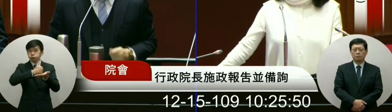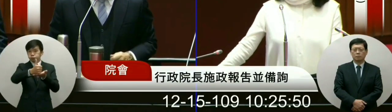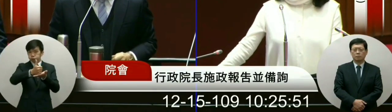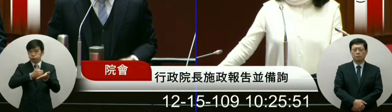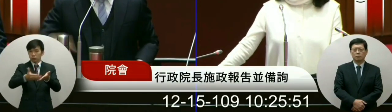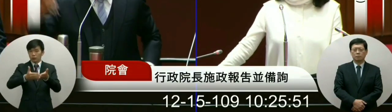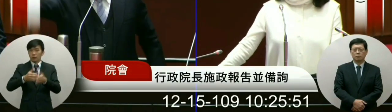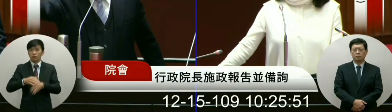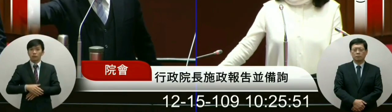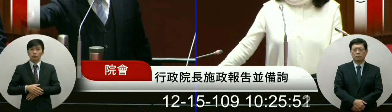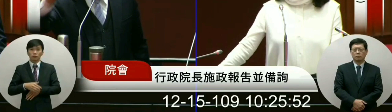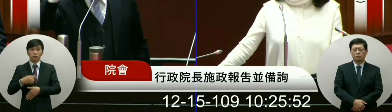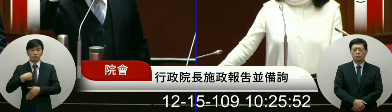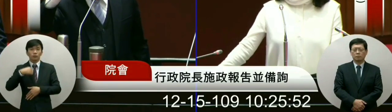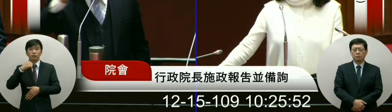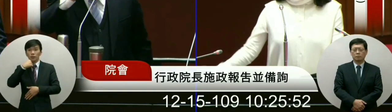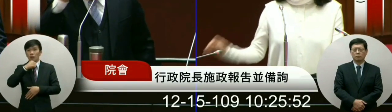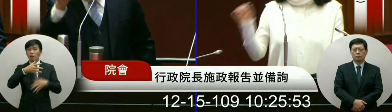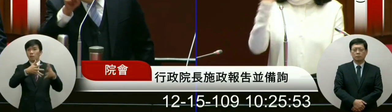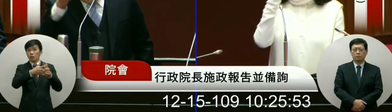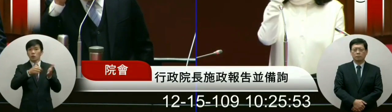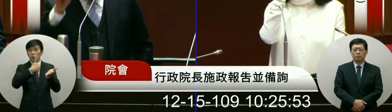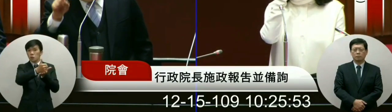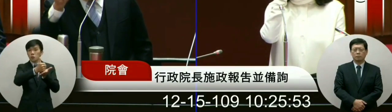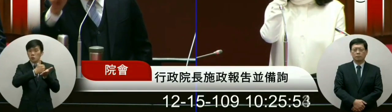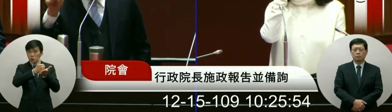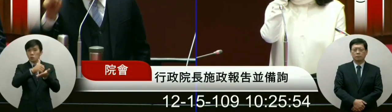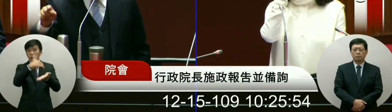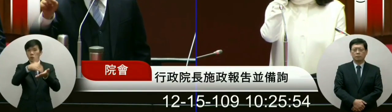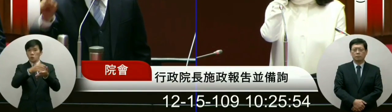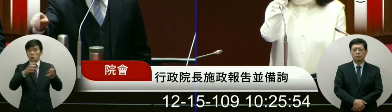美国贸易去年一年